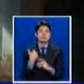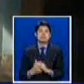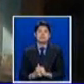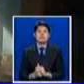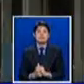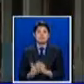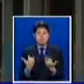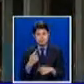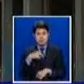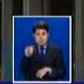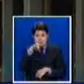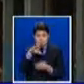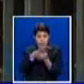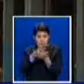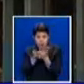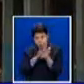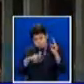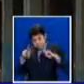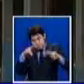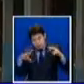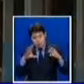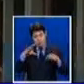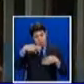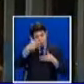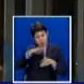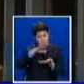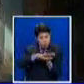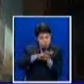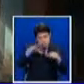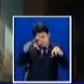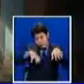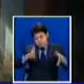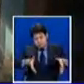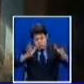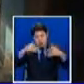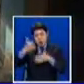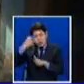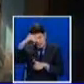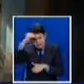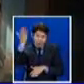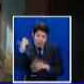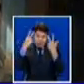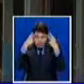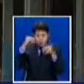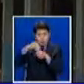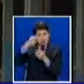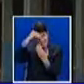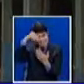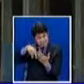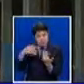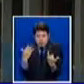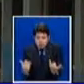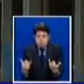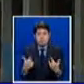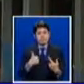ชมโรงเรียนกันพอสมควรแล้วนะครับเห็นทั้งอาคารเรียนที่เคยเรียนกันอยู่เห็นทั้งห้องเรียนที่ท่านนายกเคยอยู่นะครับตอนนี้ผม